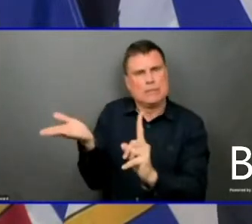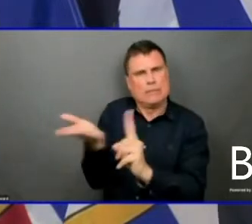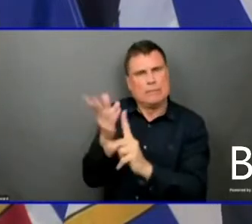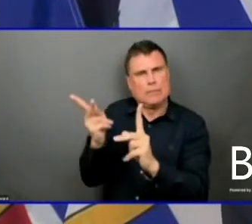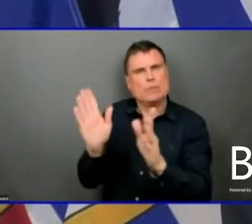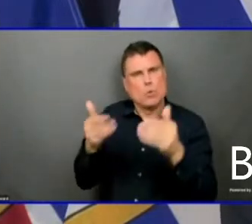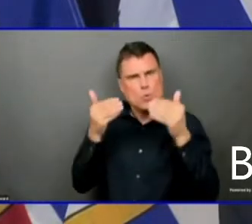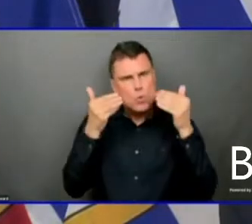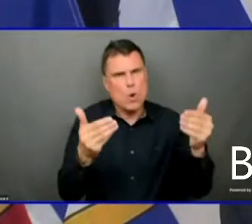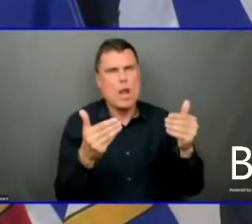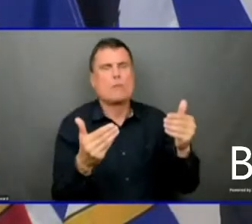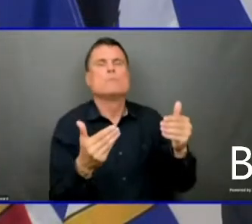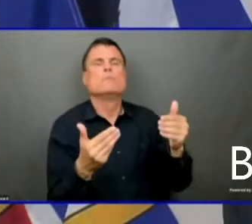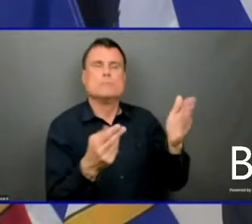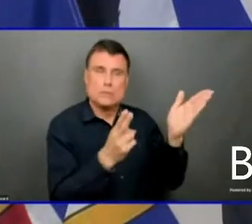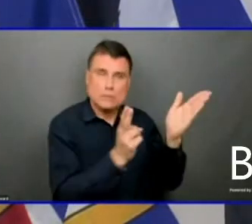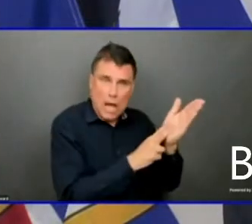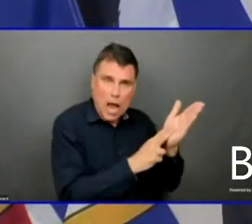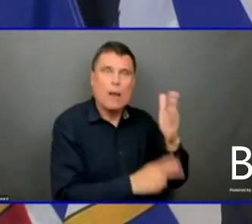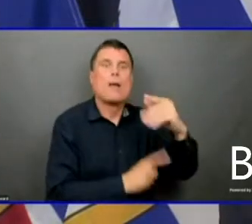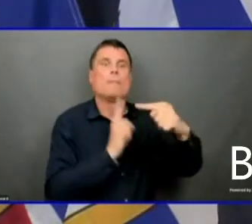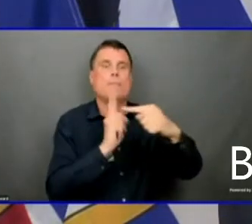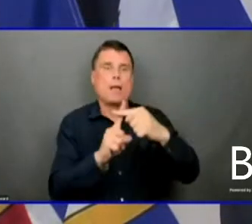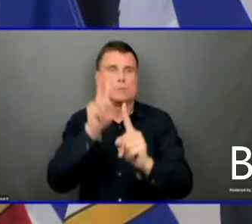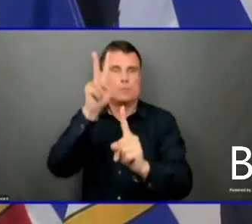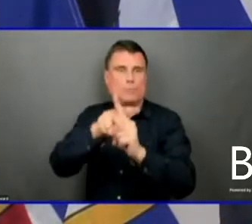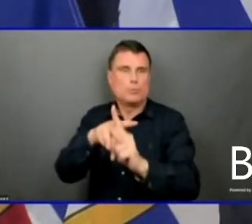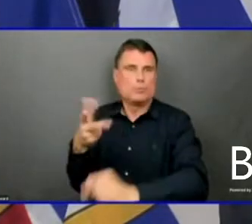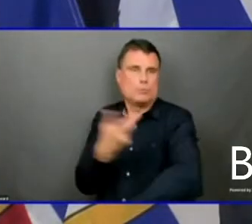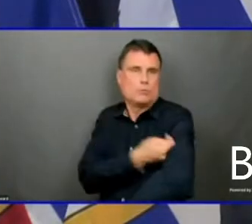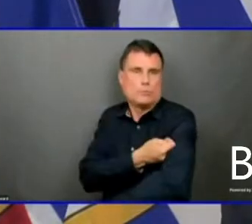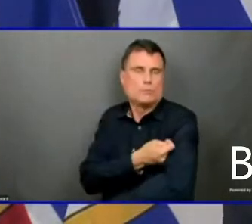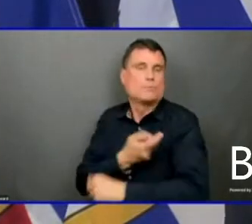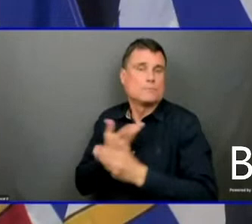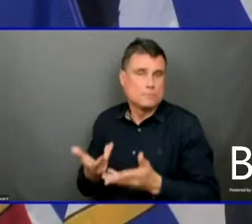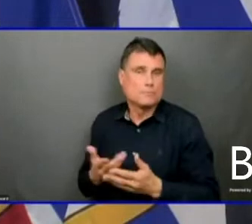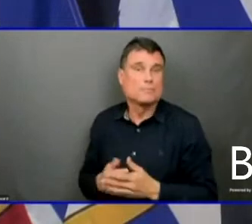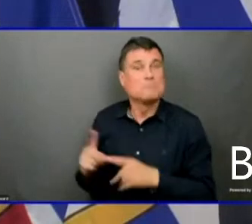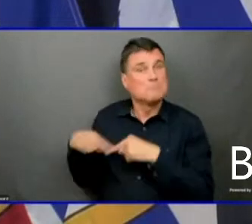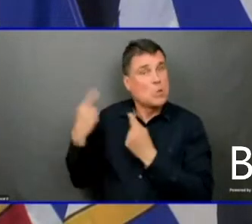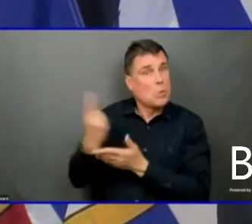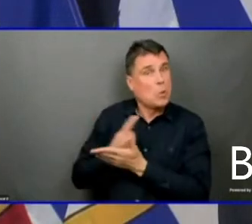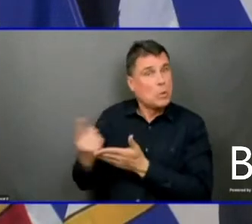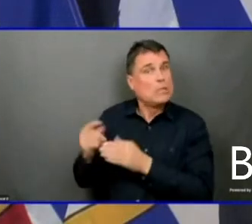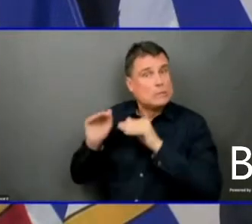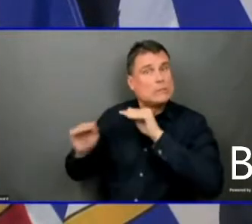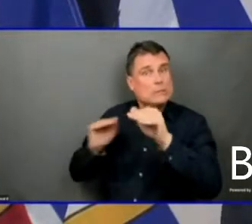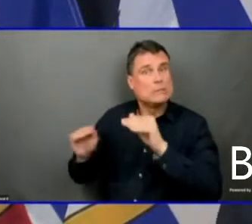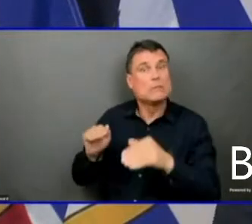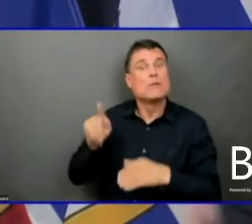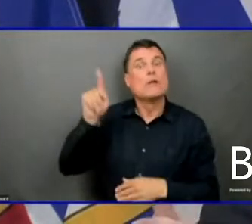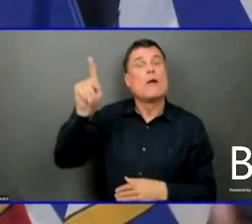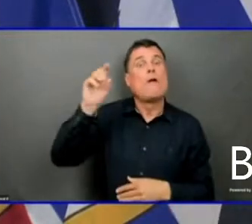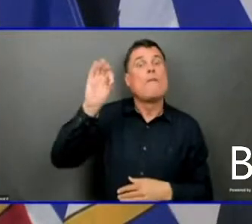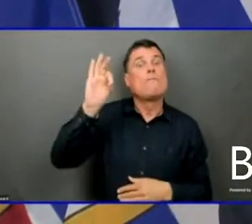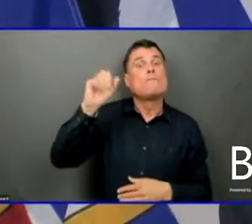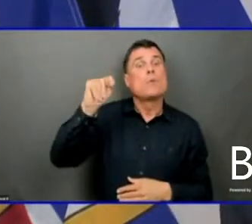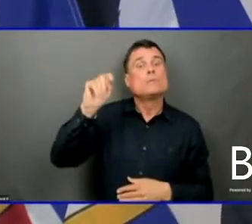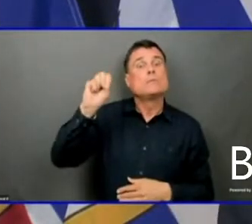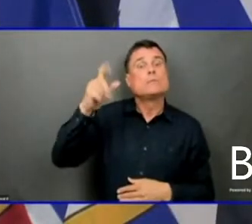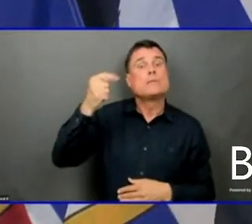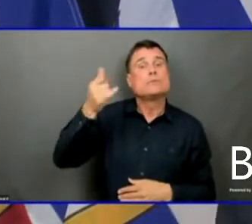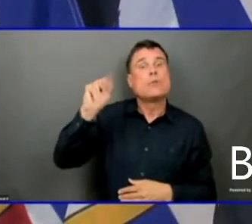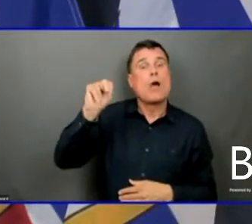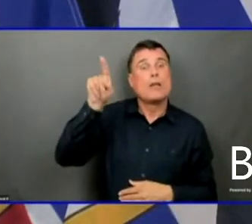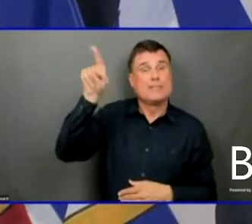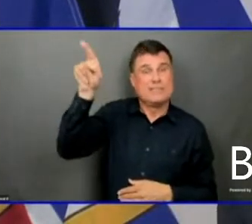使得他们那边的社区居民基本上都免疫了。 We've already seen a positive response in Dawson Creek, and we hope that